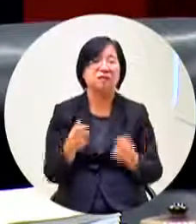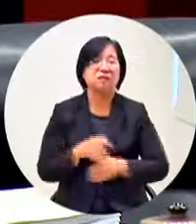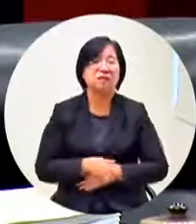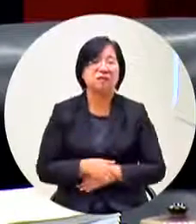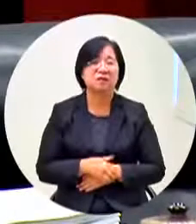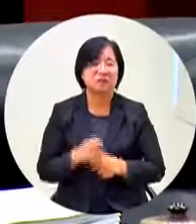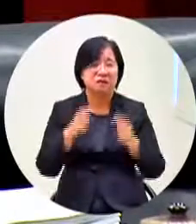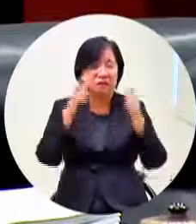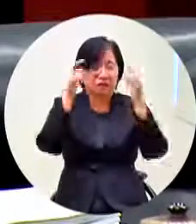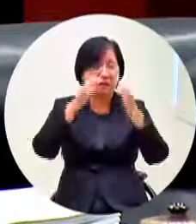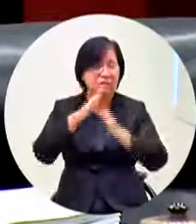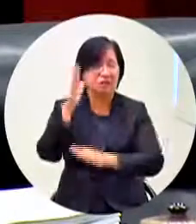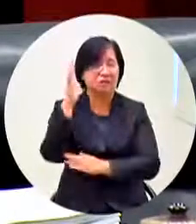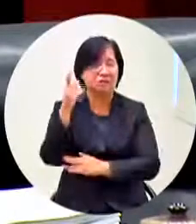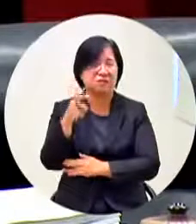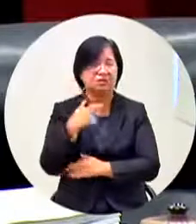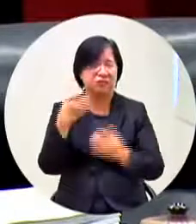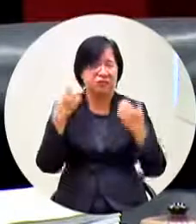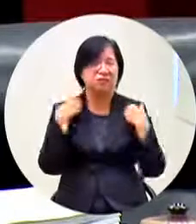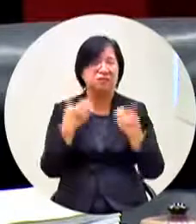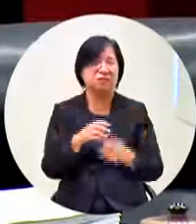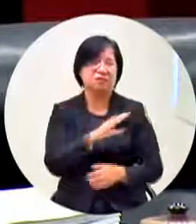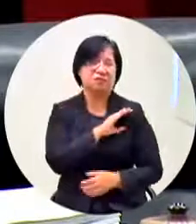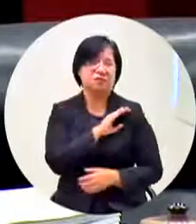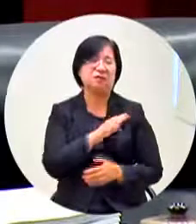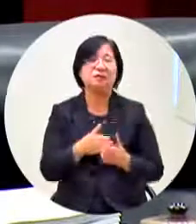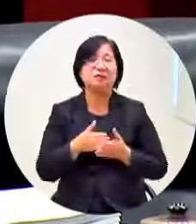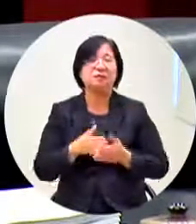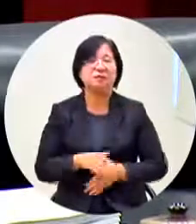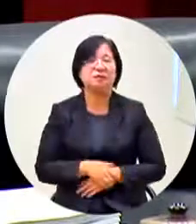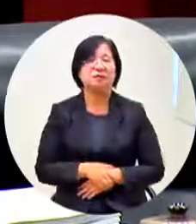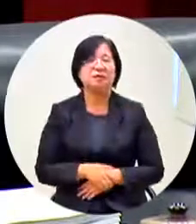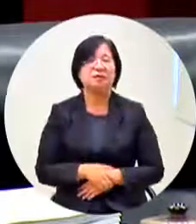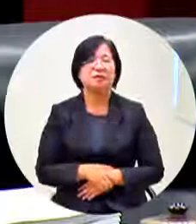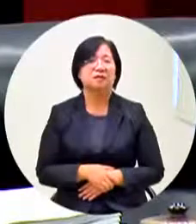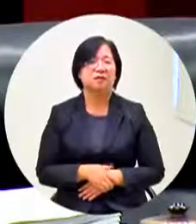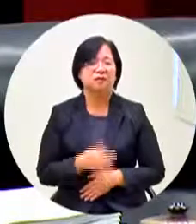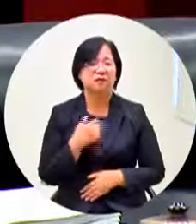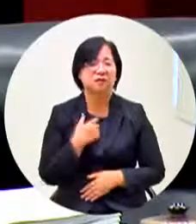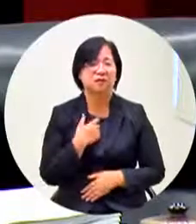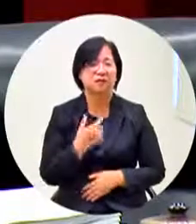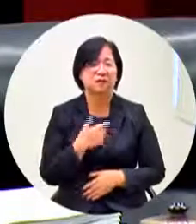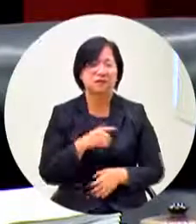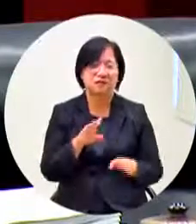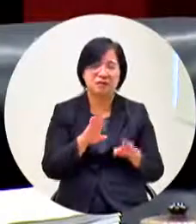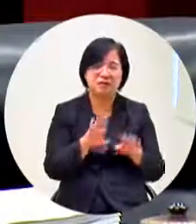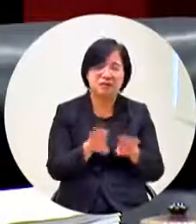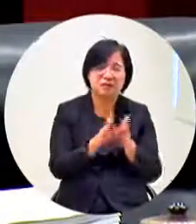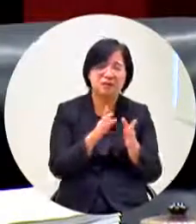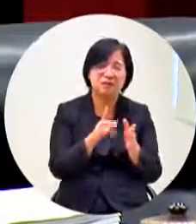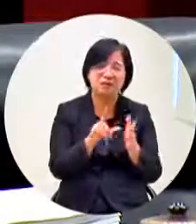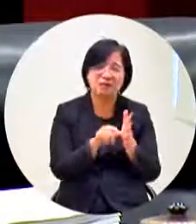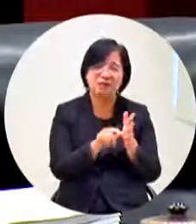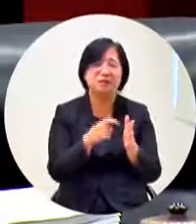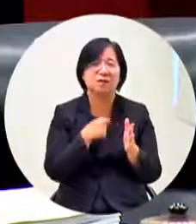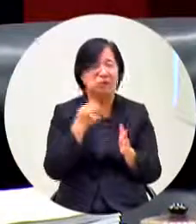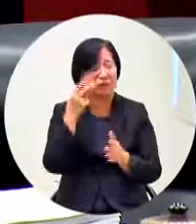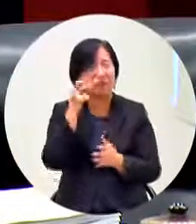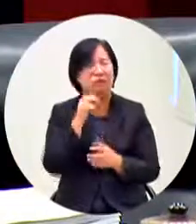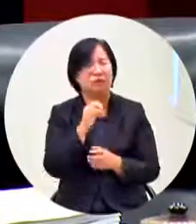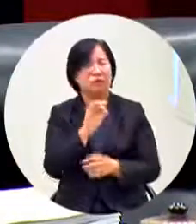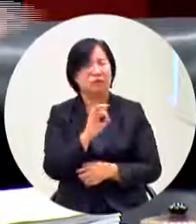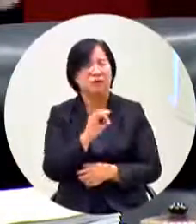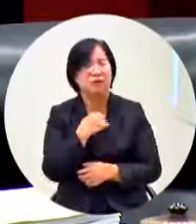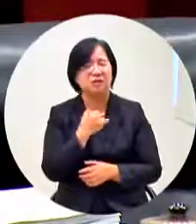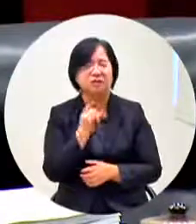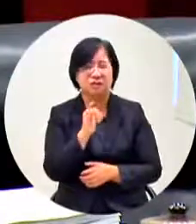推卸的，一定要来做，只是你爱分一个时间骑乘，这样我们觉得 OK 啊！不要老是告诉我